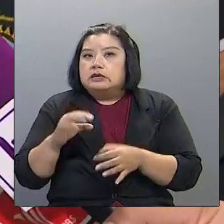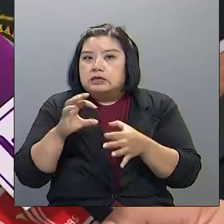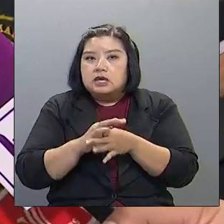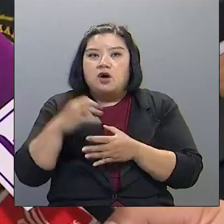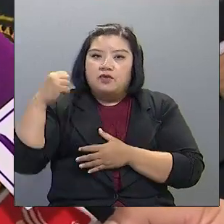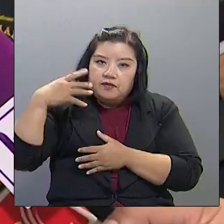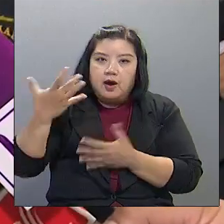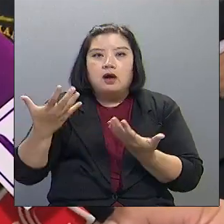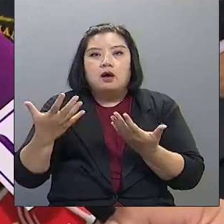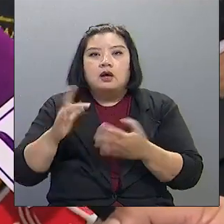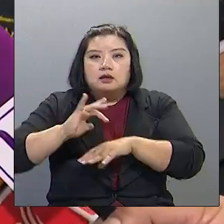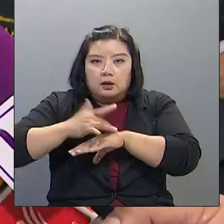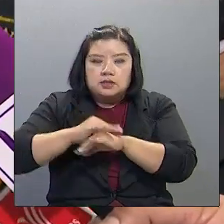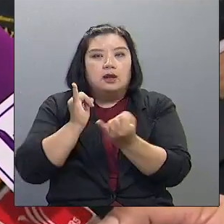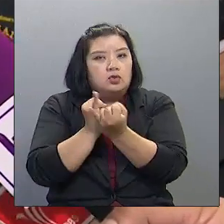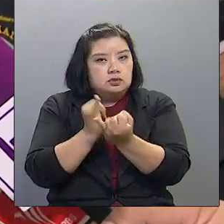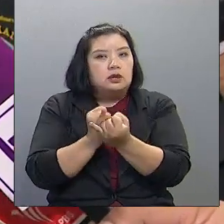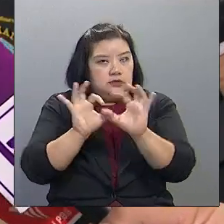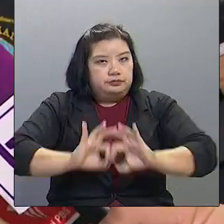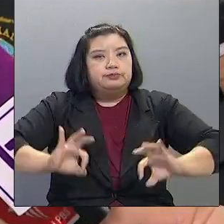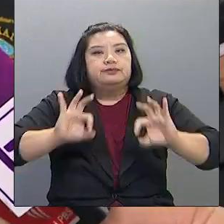ครับและเป็นมิตรต่อสิ่งแวดล้อม